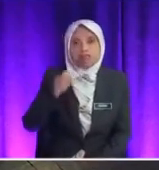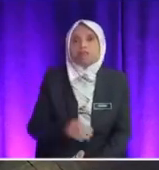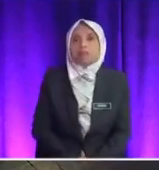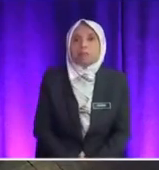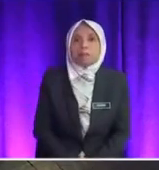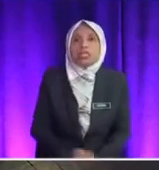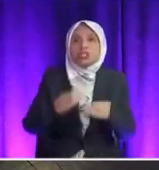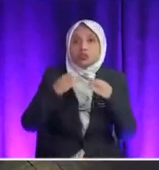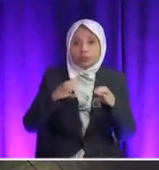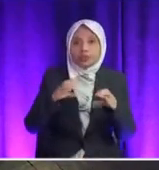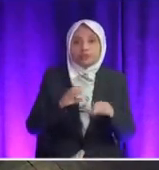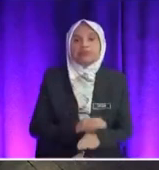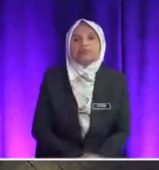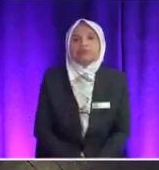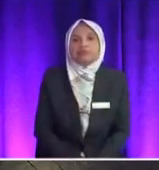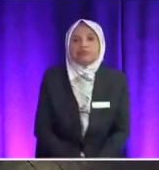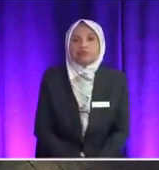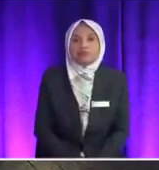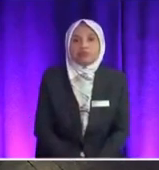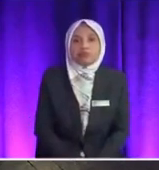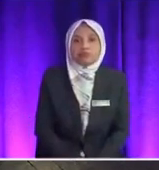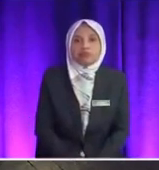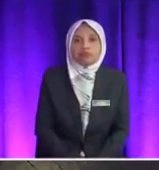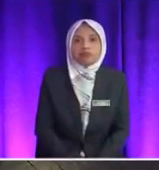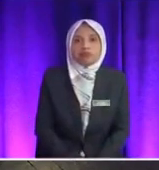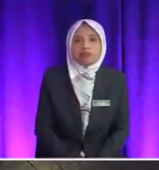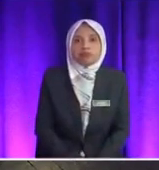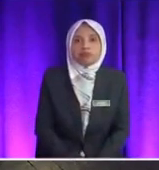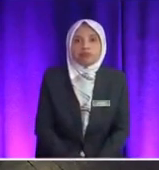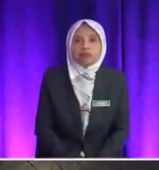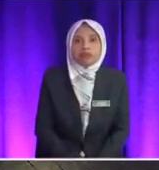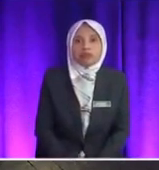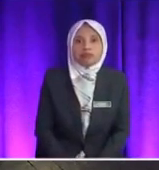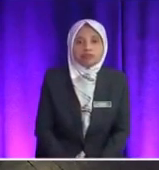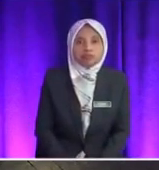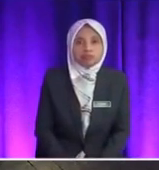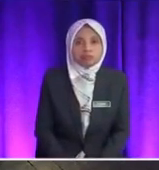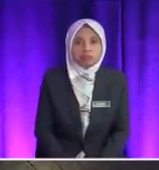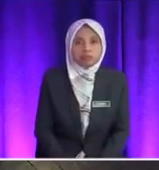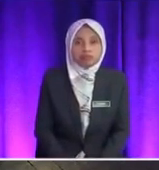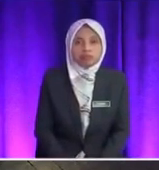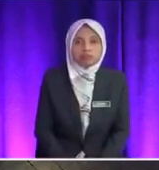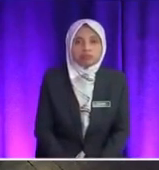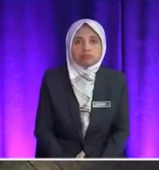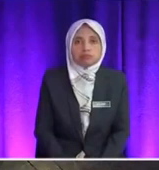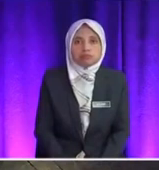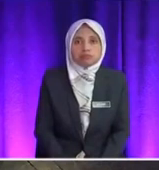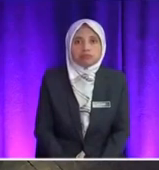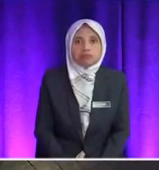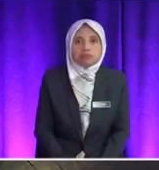Mitsuba juga oke baik q-chef melipat baju Hai